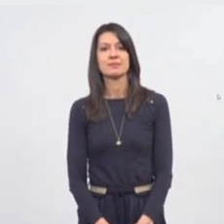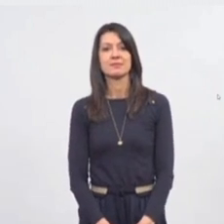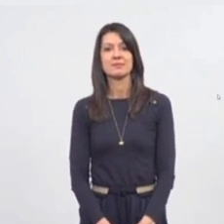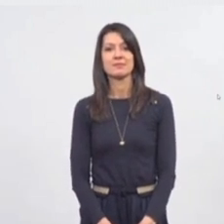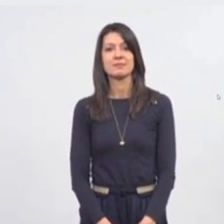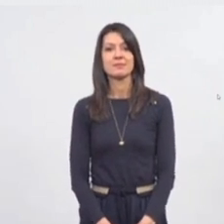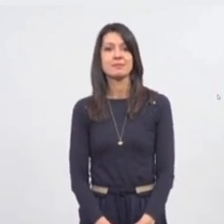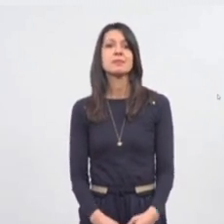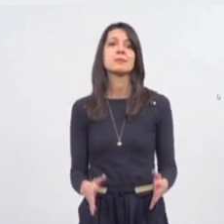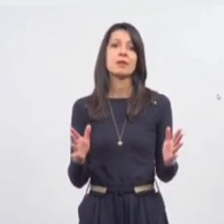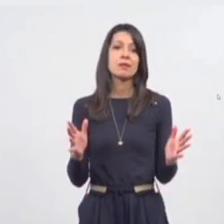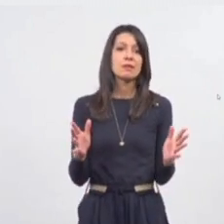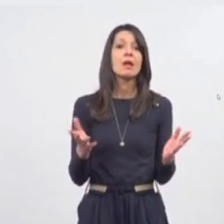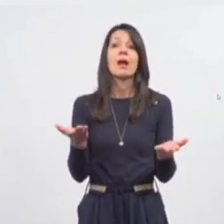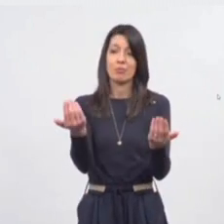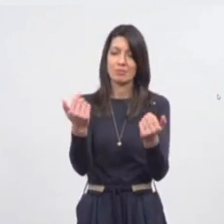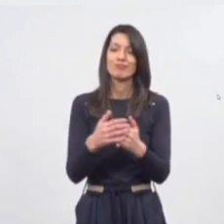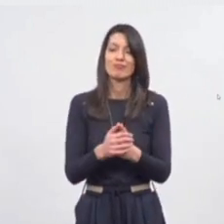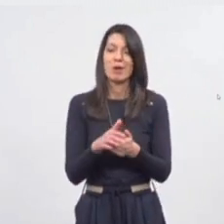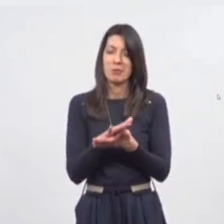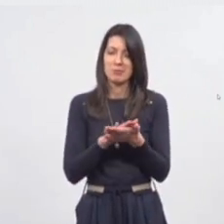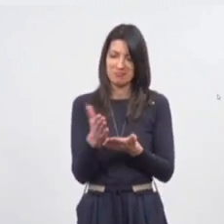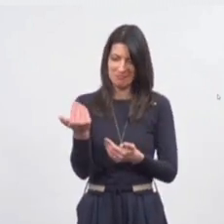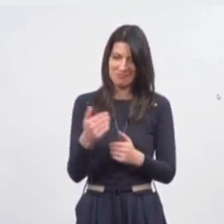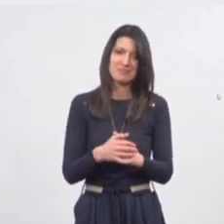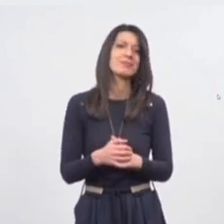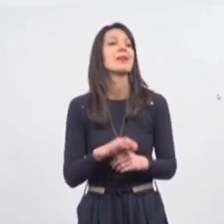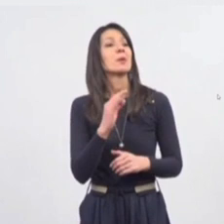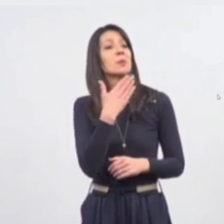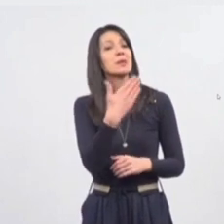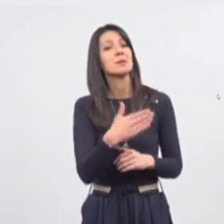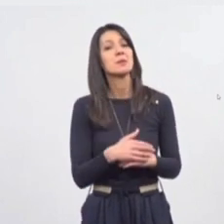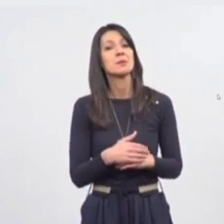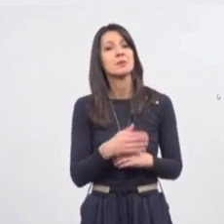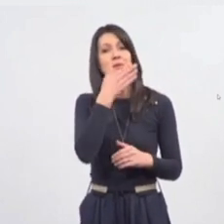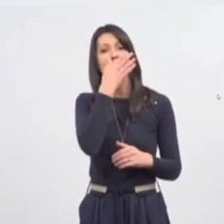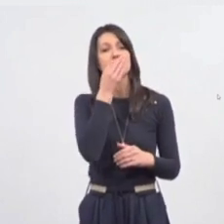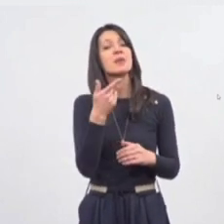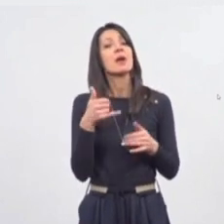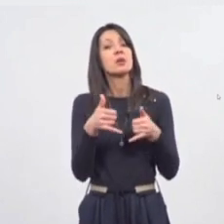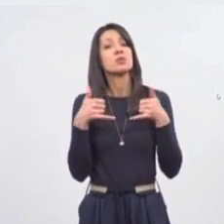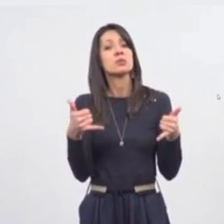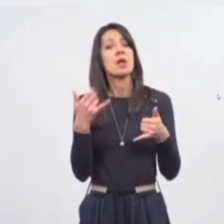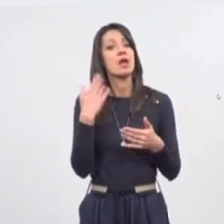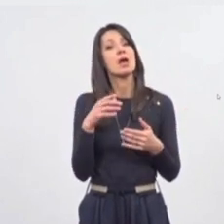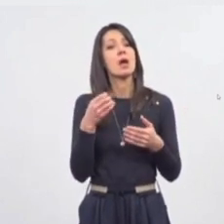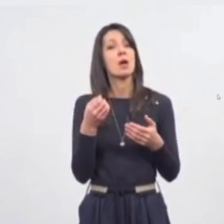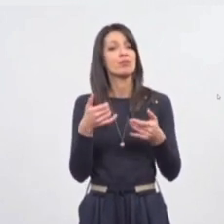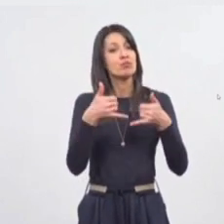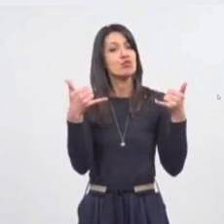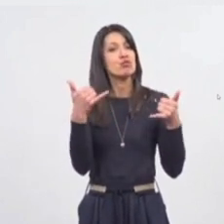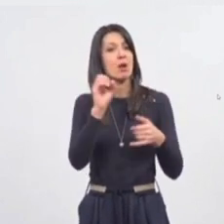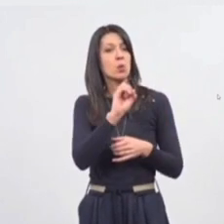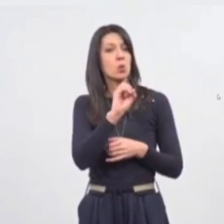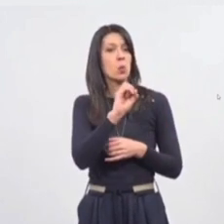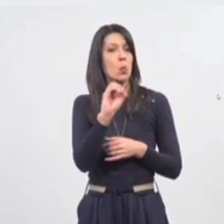Alors, il y a aussi des questions. Ah, voilà, pardon. Oui, bonjour, Yves Trécadurand du Courrier de l'Ouest. Concernant l'Ukraine, vous